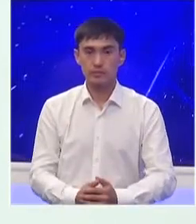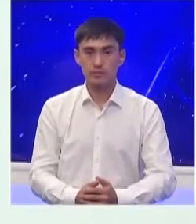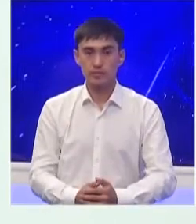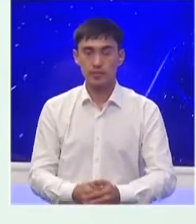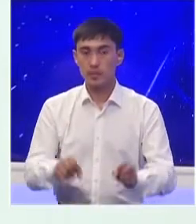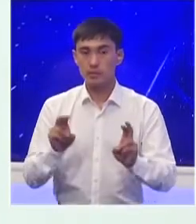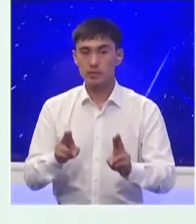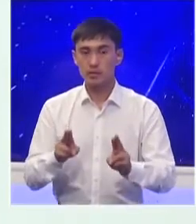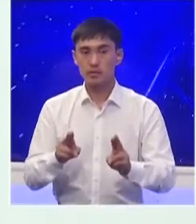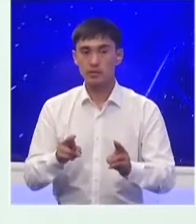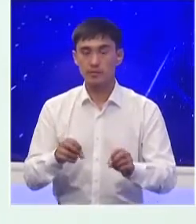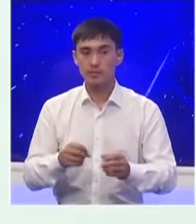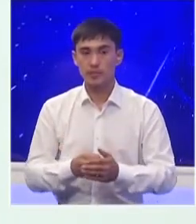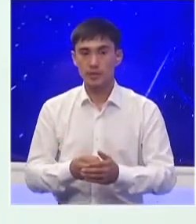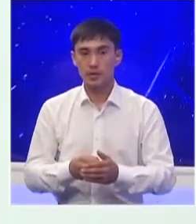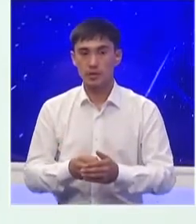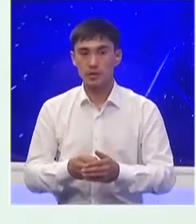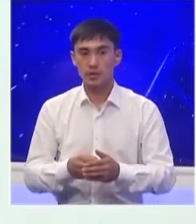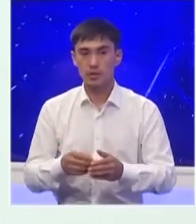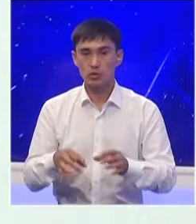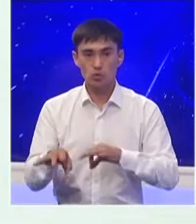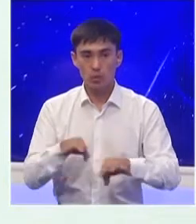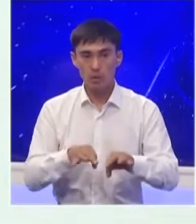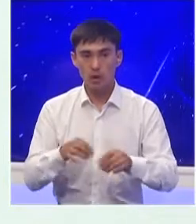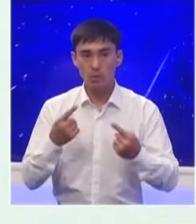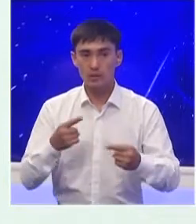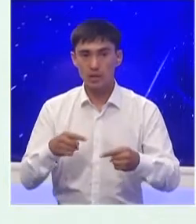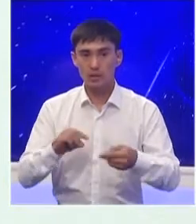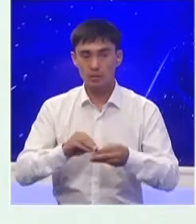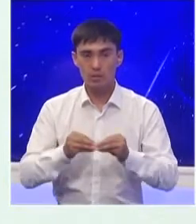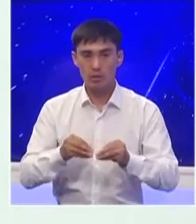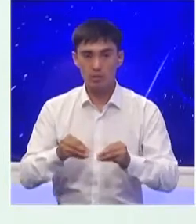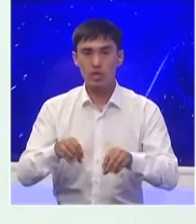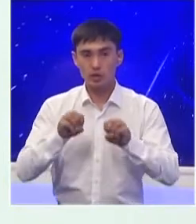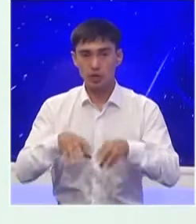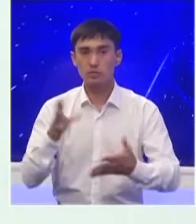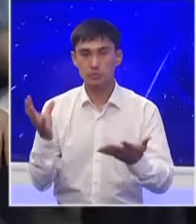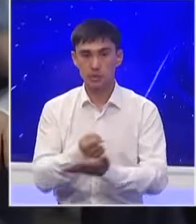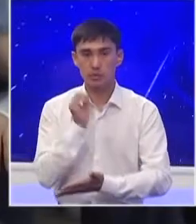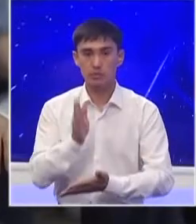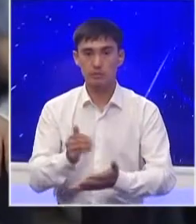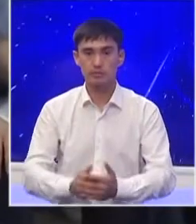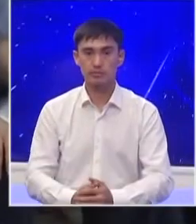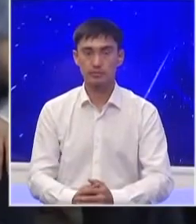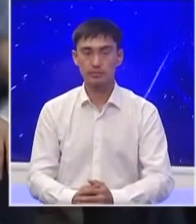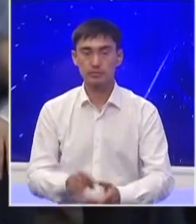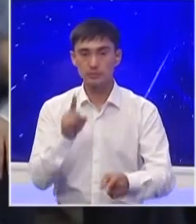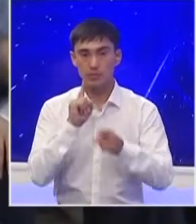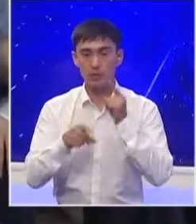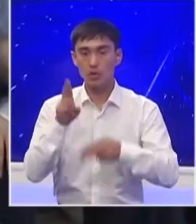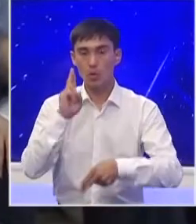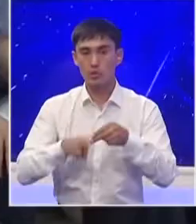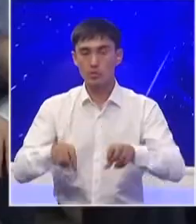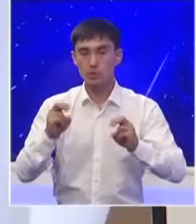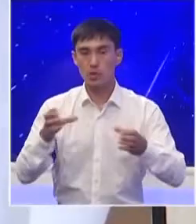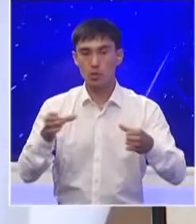тиісті митикрафиялар жолымен бола ма елдің азаматтары жолымен бұл шаруа шешімін табады. Жиын соңында арнай топ